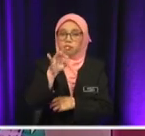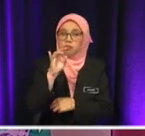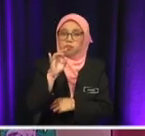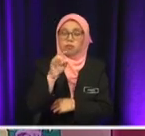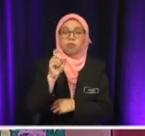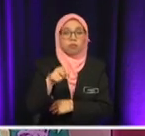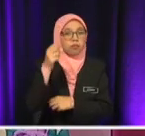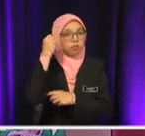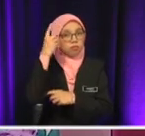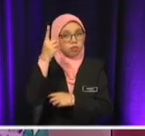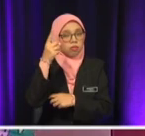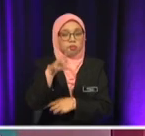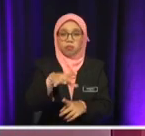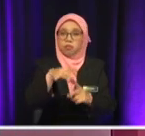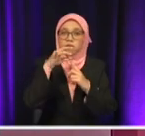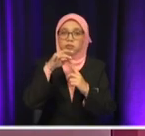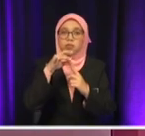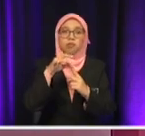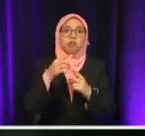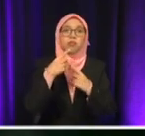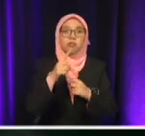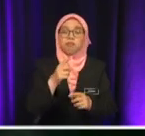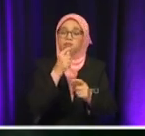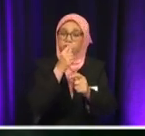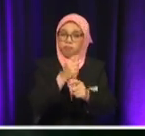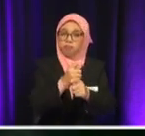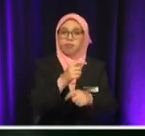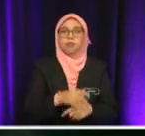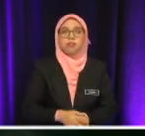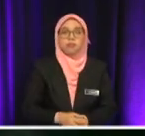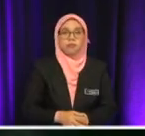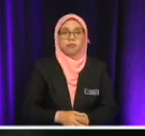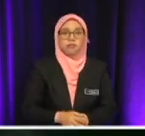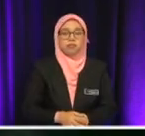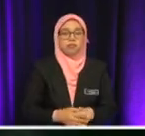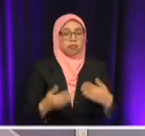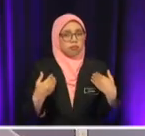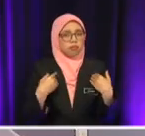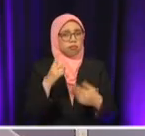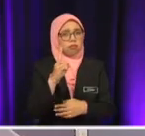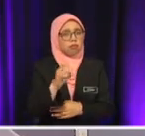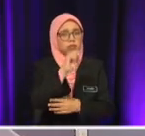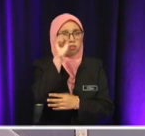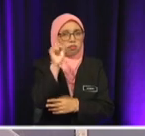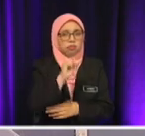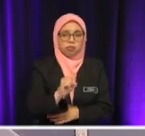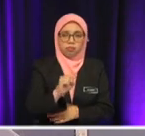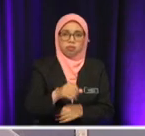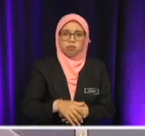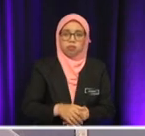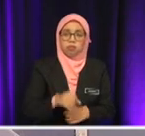memilih jawapan yang paling tepat. Okey, baiklah Cikgu Ida, saya ada satu persoalan berkenaan dengan soalan dua. Cikgu ada